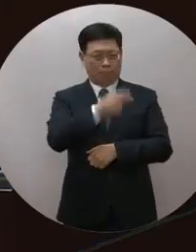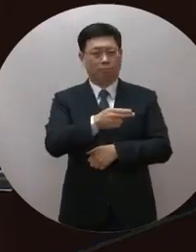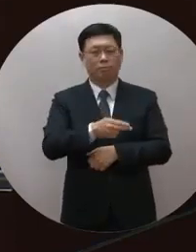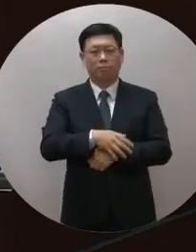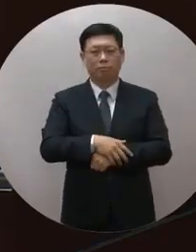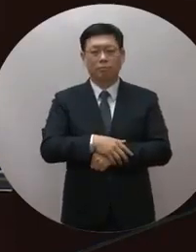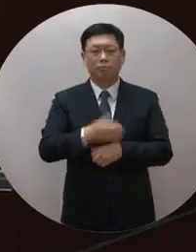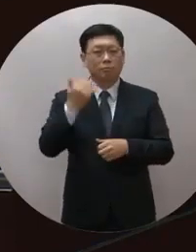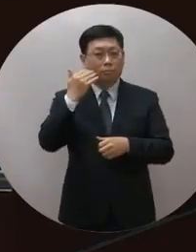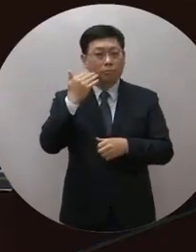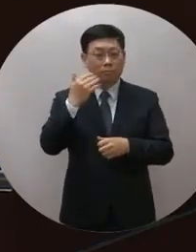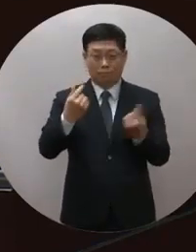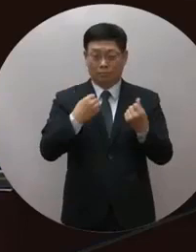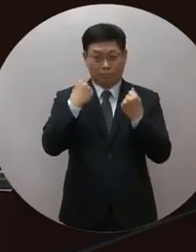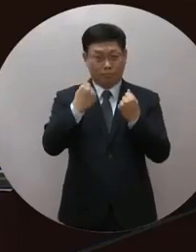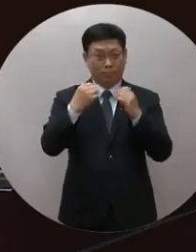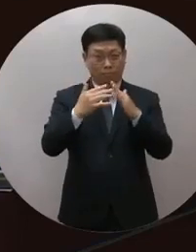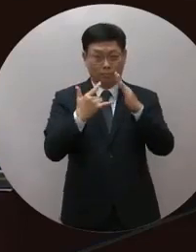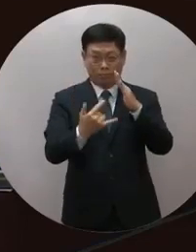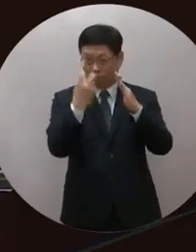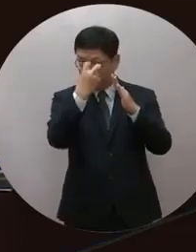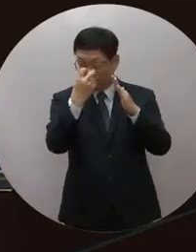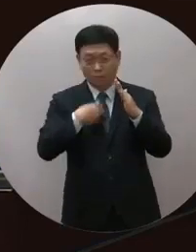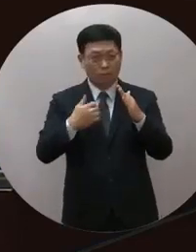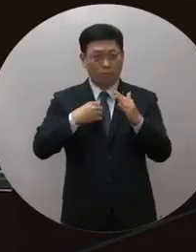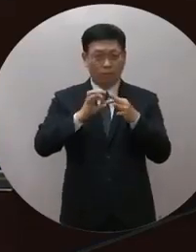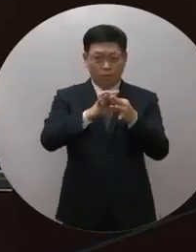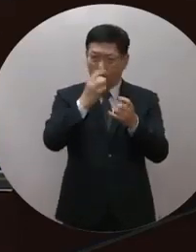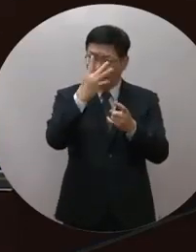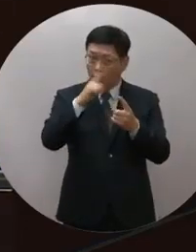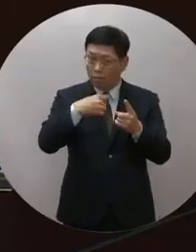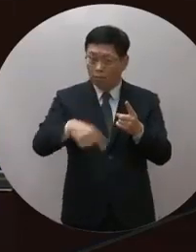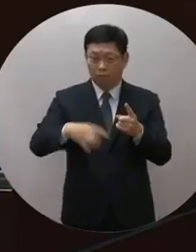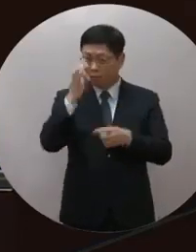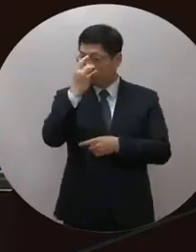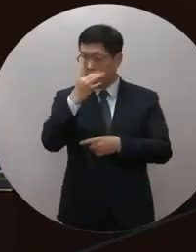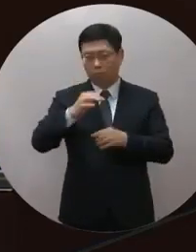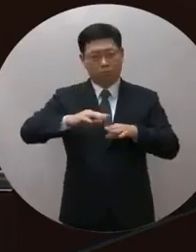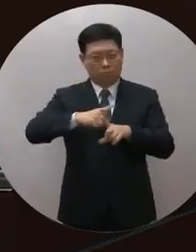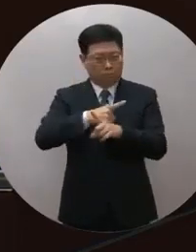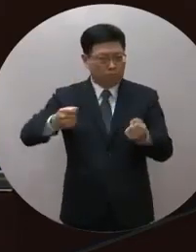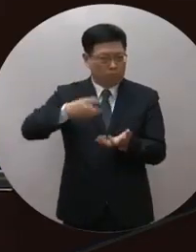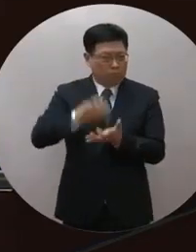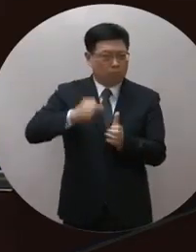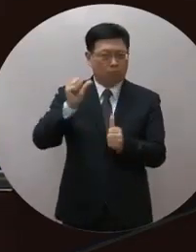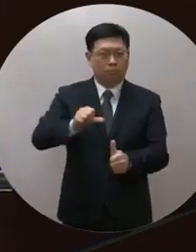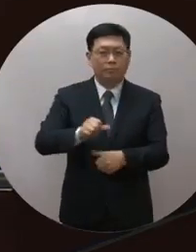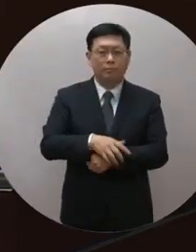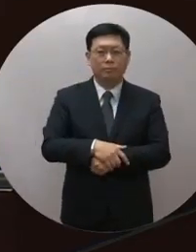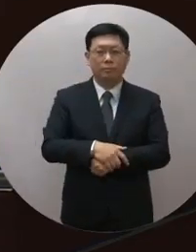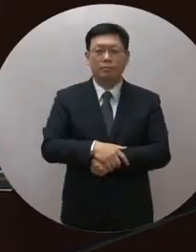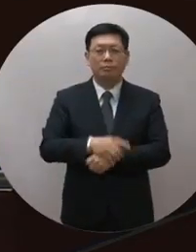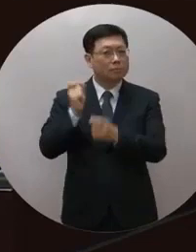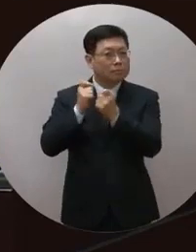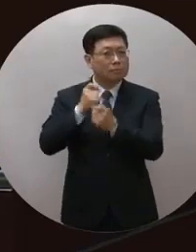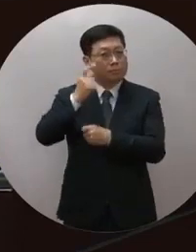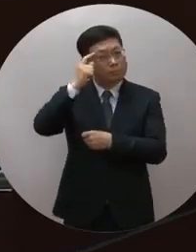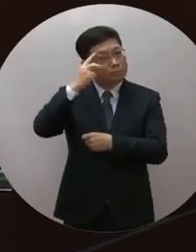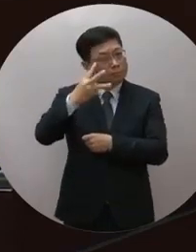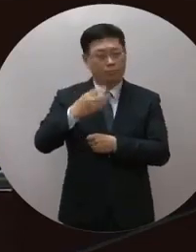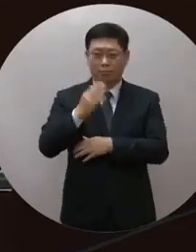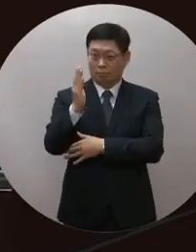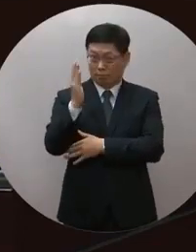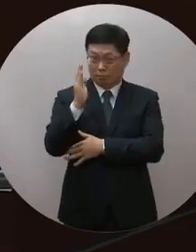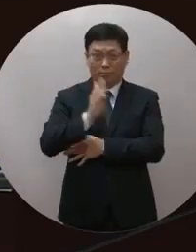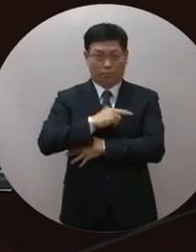求，对于居家检疫失联上里指定处所者，予以从重处罚。这几天政